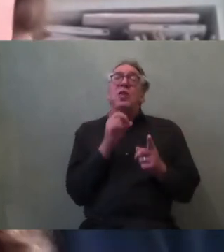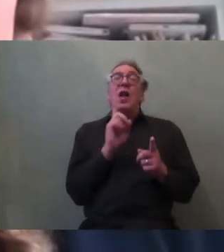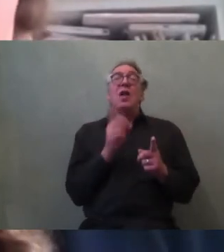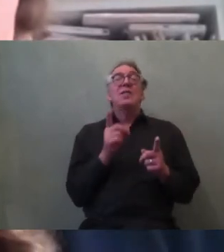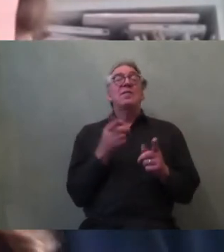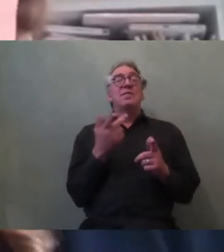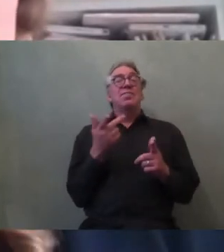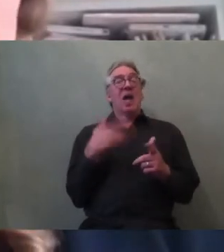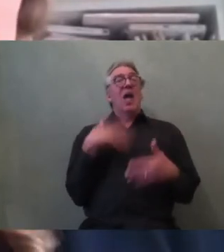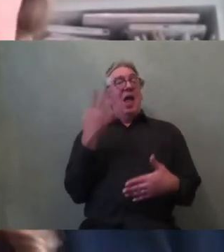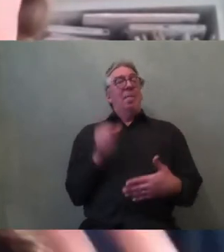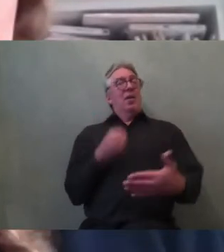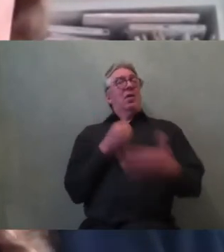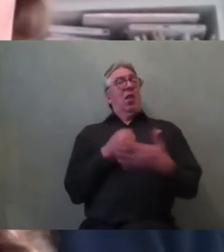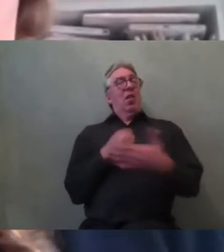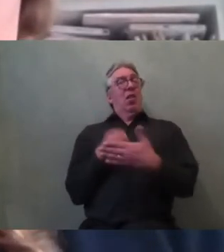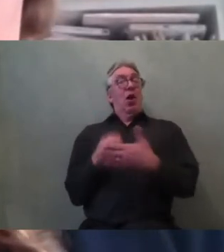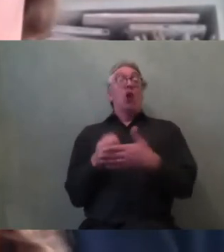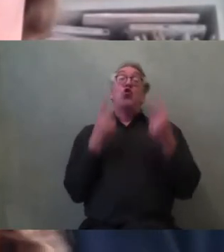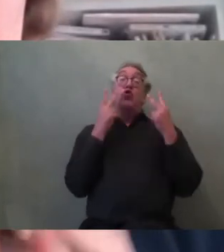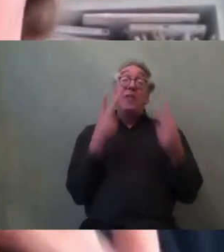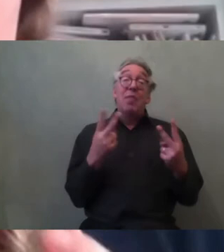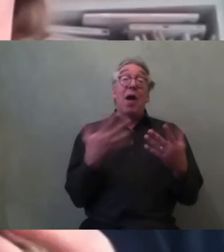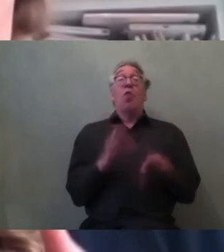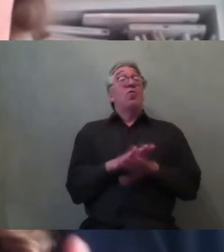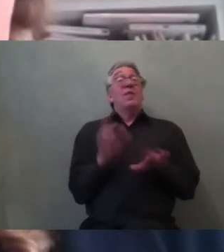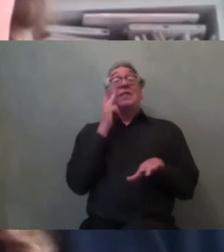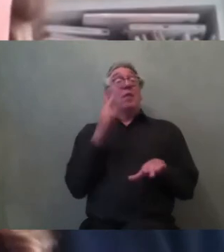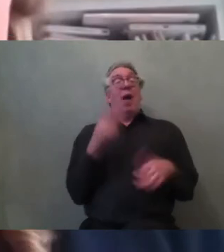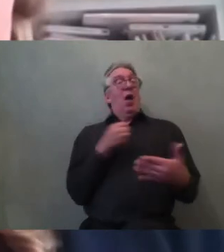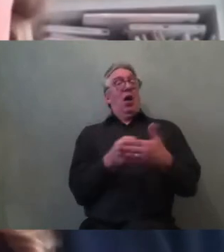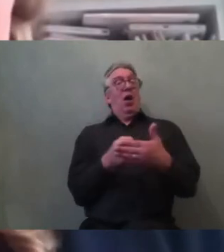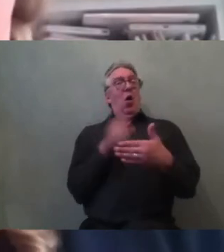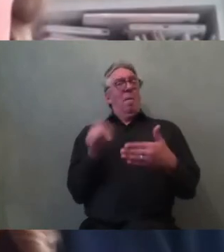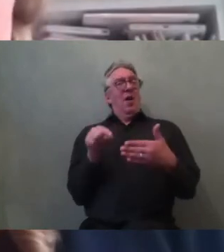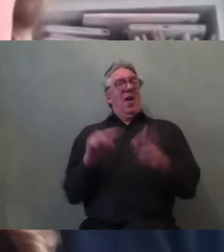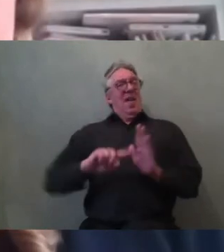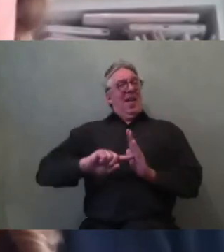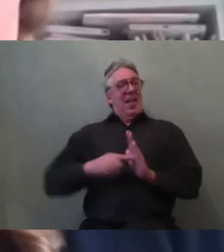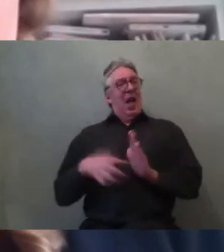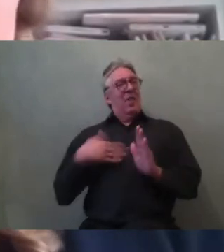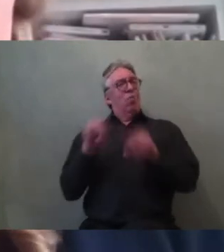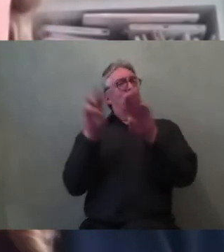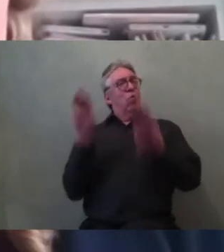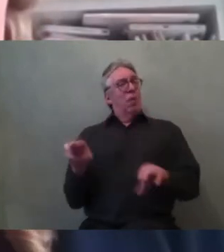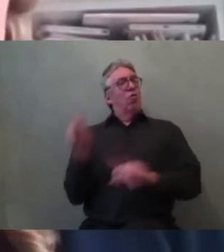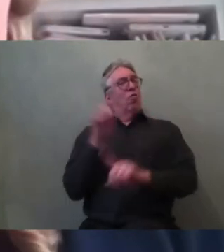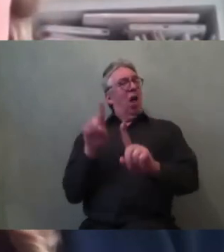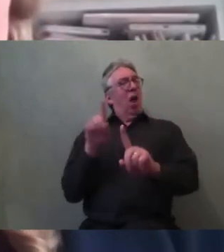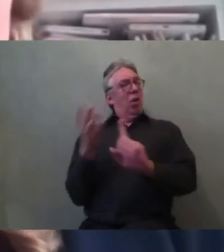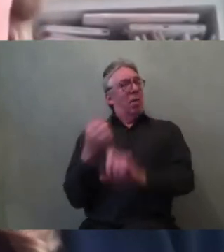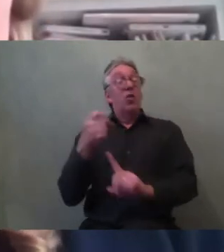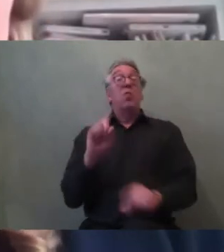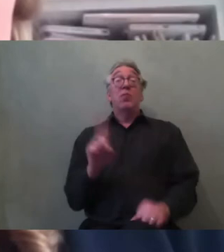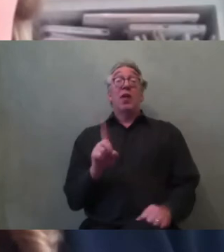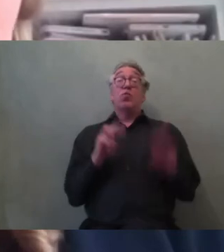drempels ervaart om toegang te vinden tot de kern van waar een museum voor staat, dan ben je als museum niet toegankelijk. En